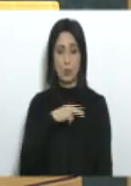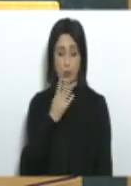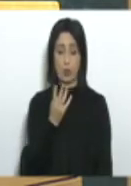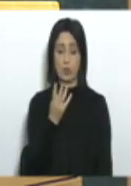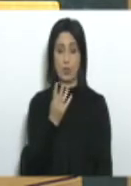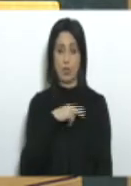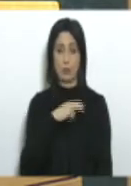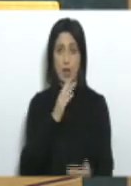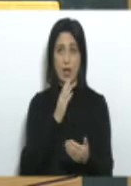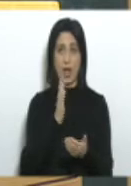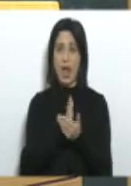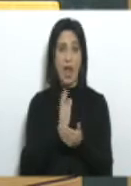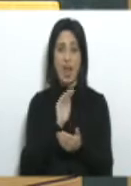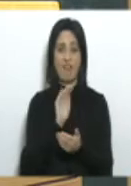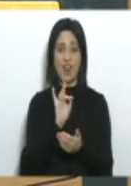რომლებიც არ არიან